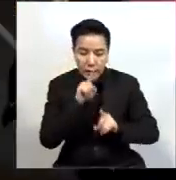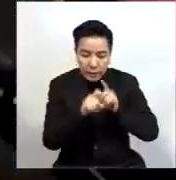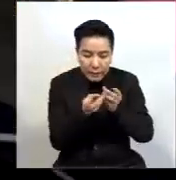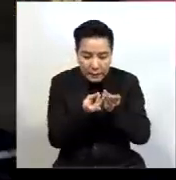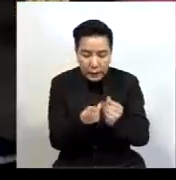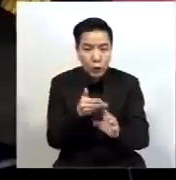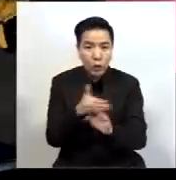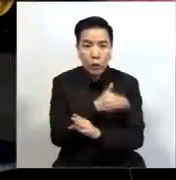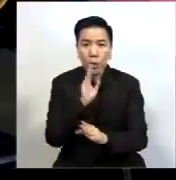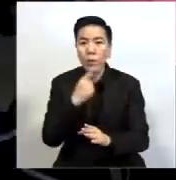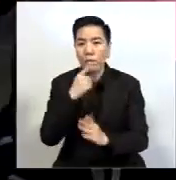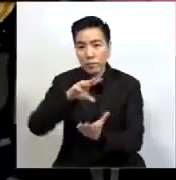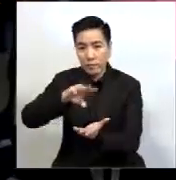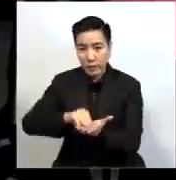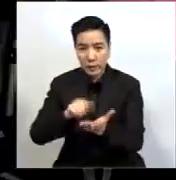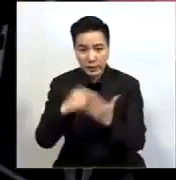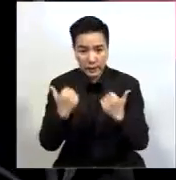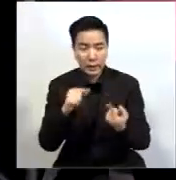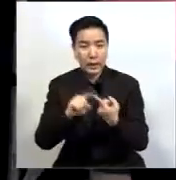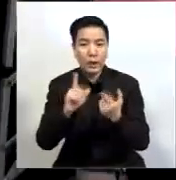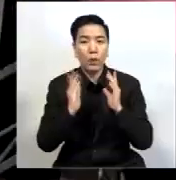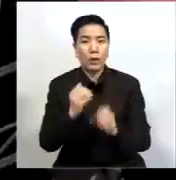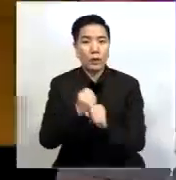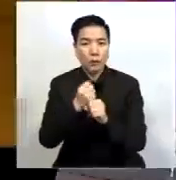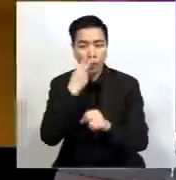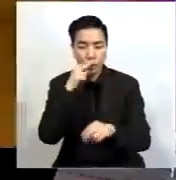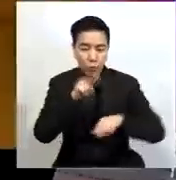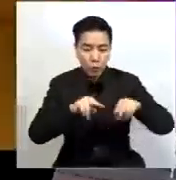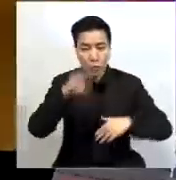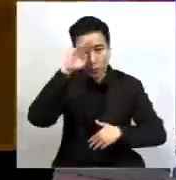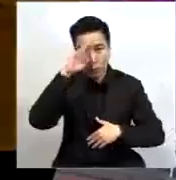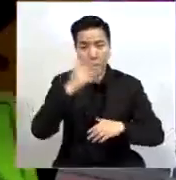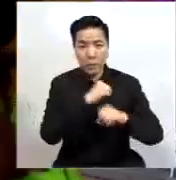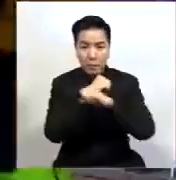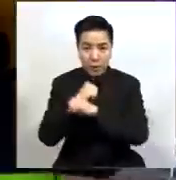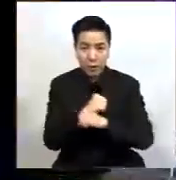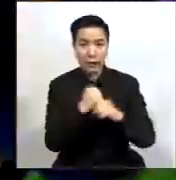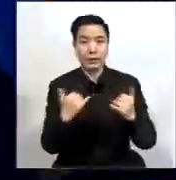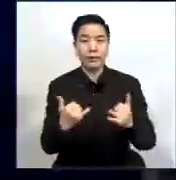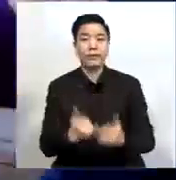เสี่ยงก่อนแจ้งเจ้าหน้าที่เพื่อก่อนแจ้งเจ้าพนักงานควบคุมโรคติดต่อค่ะ